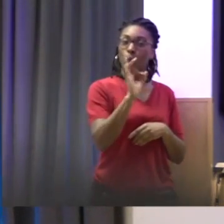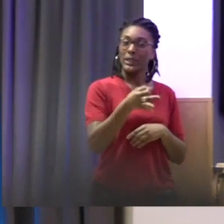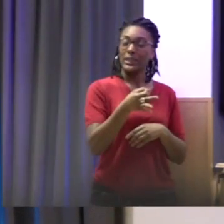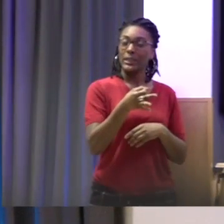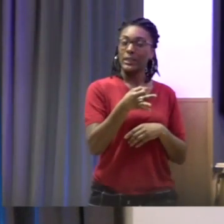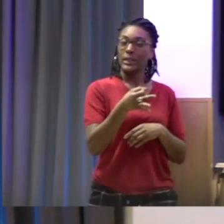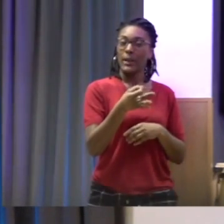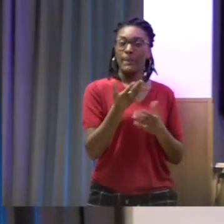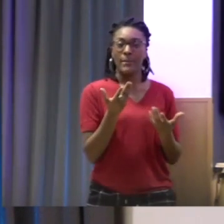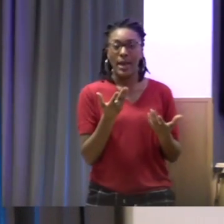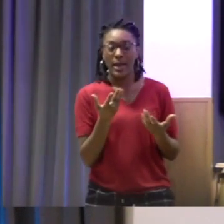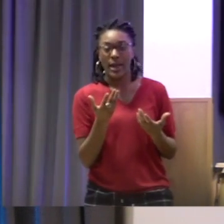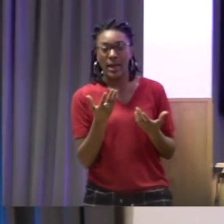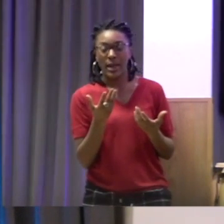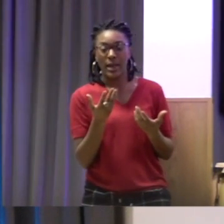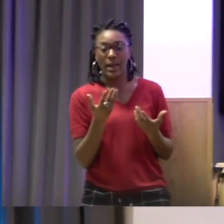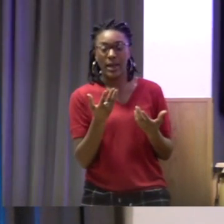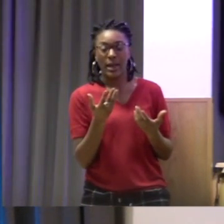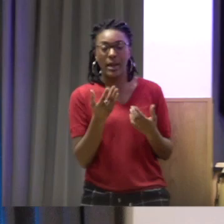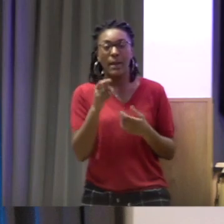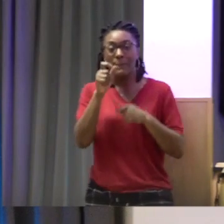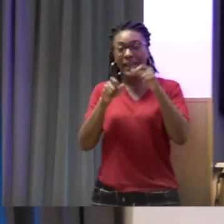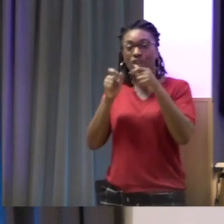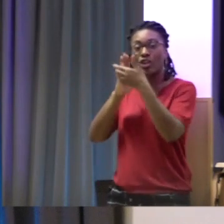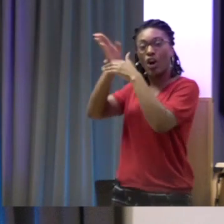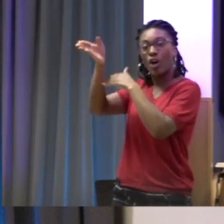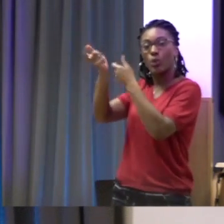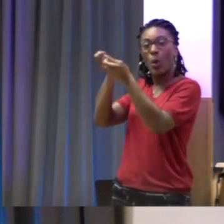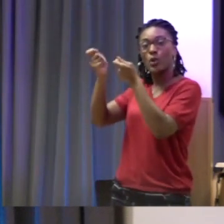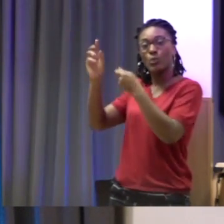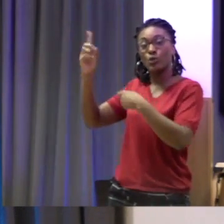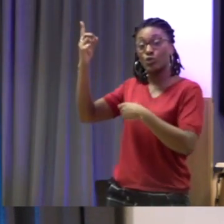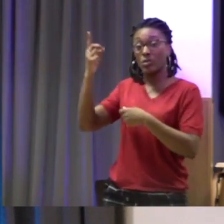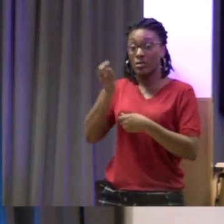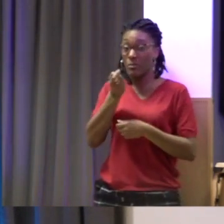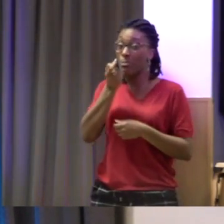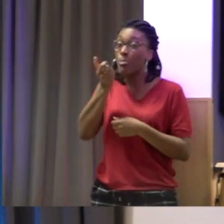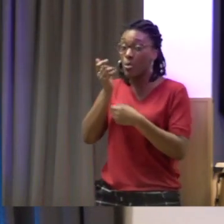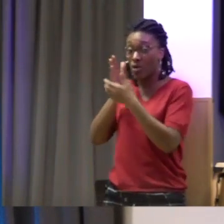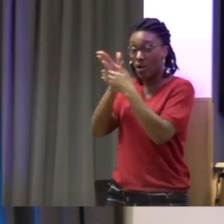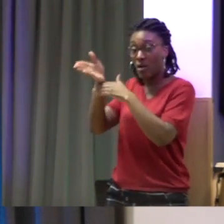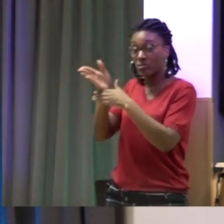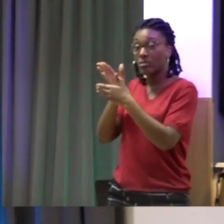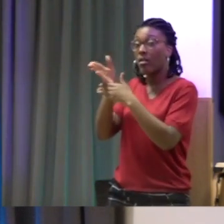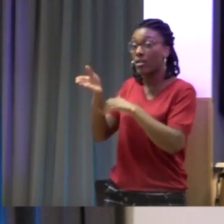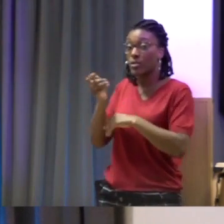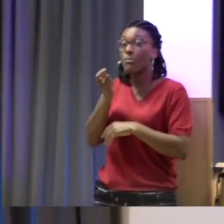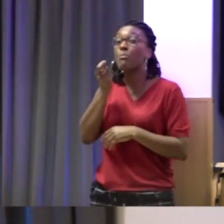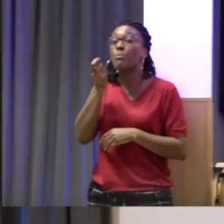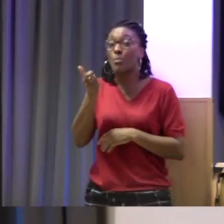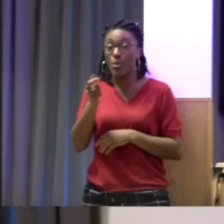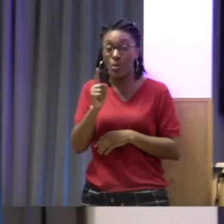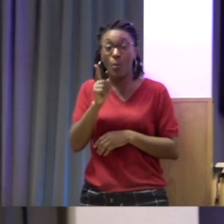ceux qui sont admis dans le royaume de Dieu seront peu nombreux parce qu'ils sont ceux qui vont observer donc le fait de